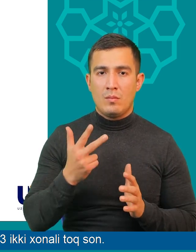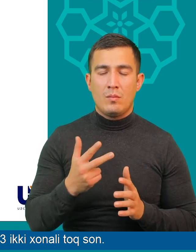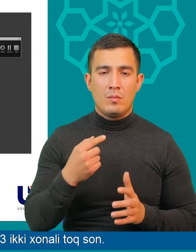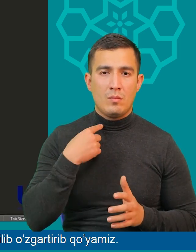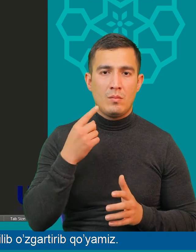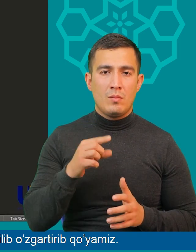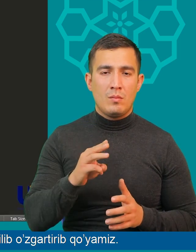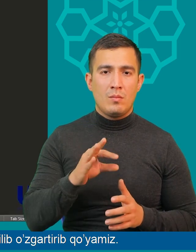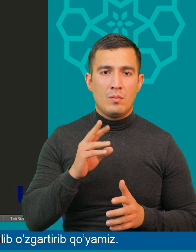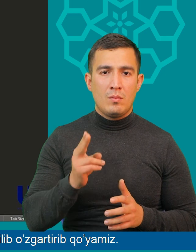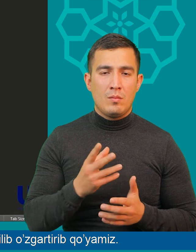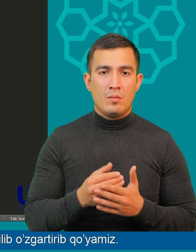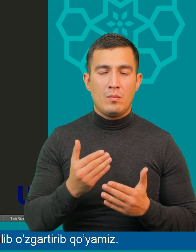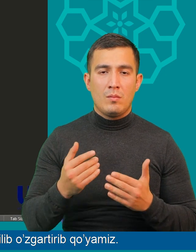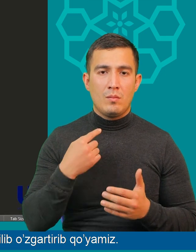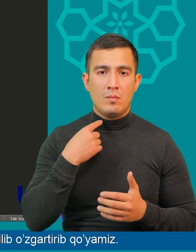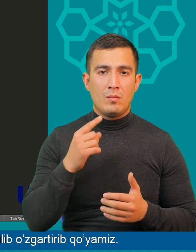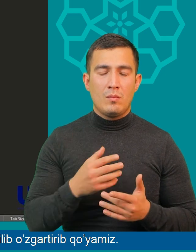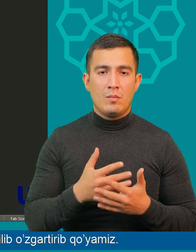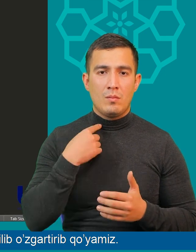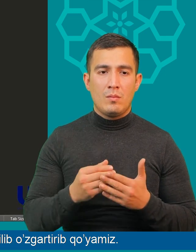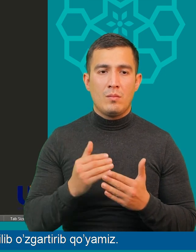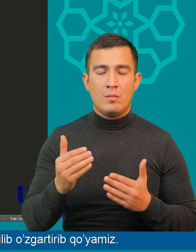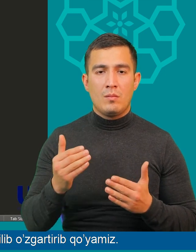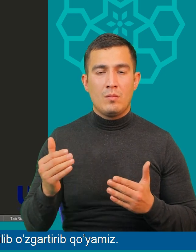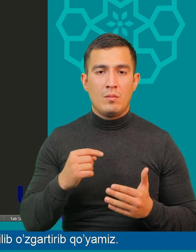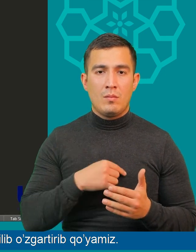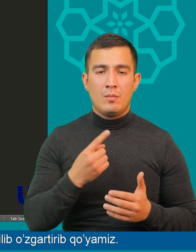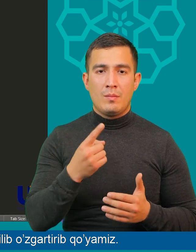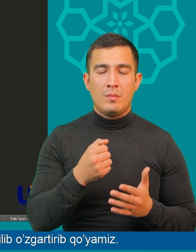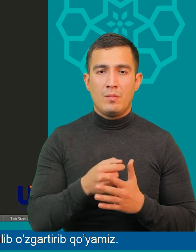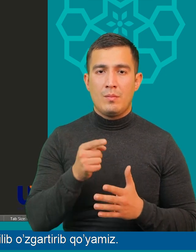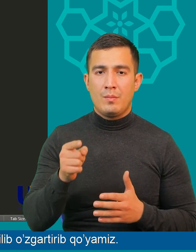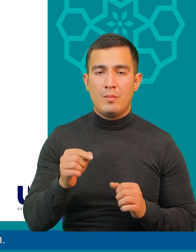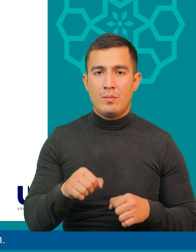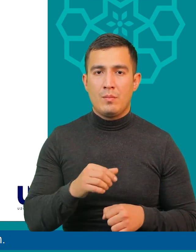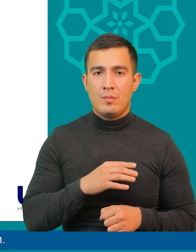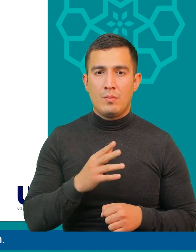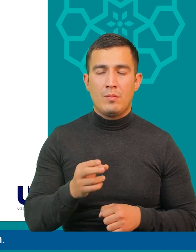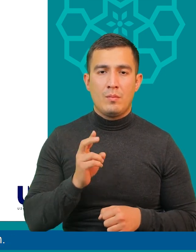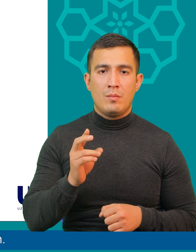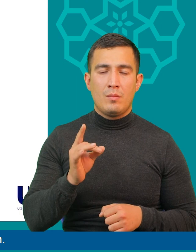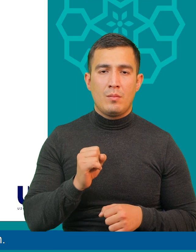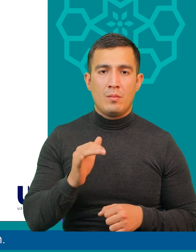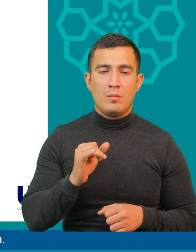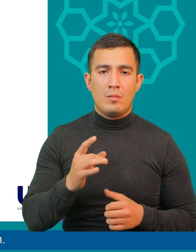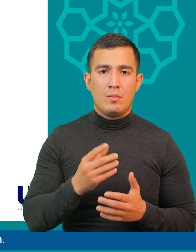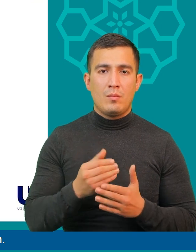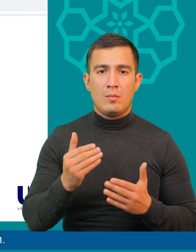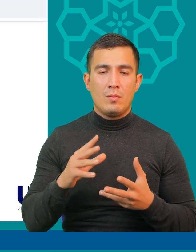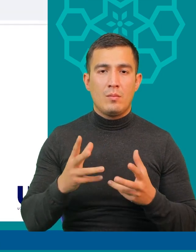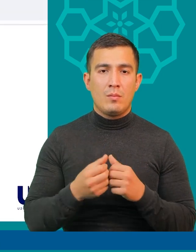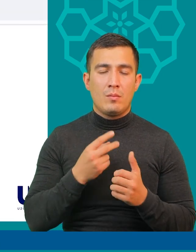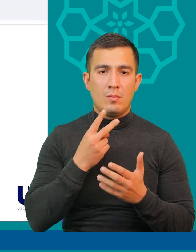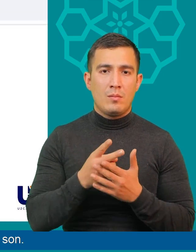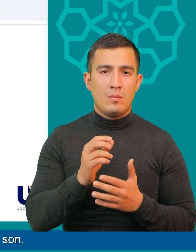xonali tog' son. Random funksiyasida 1dan 100 gacha berilgan edi, buni 1dan 1000 gacha qilib o'zgartirib qo'yamiz. Brauzer oynasiga o'tib tekshirib ko'rishimiz